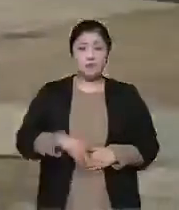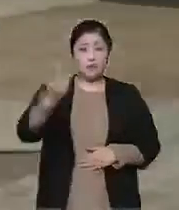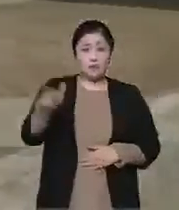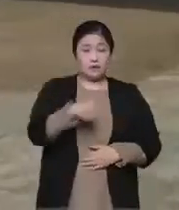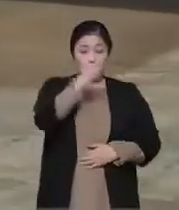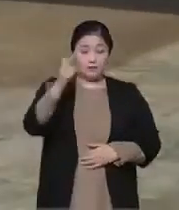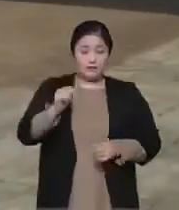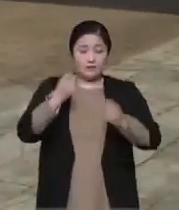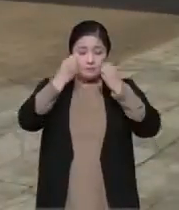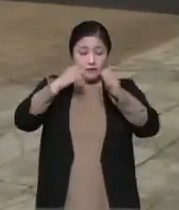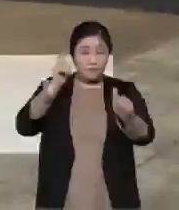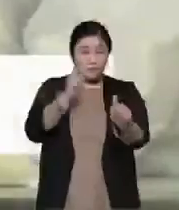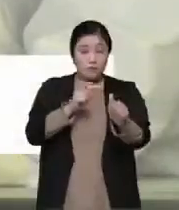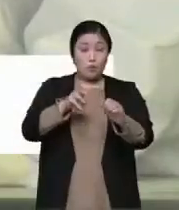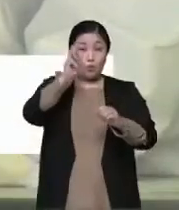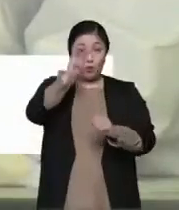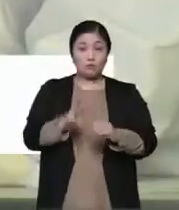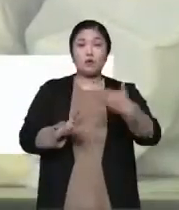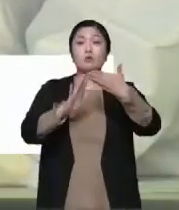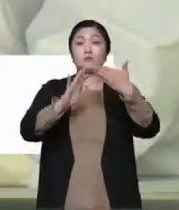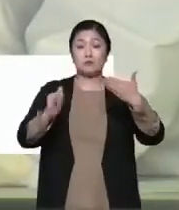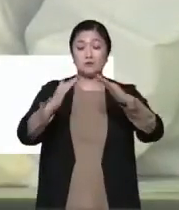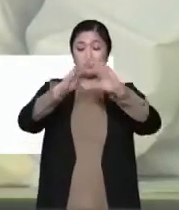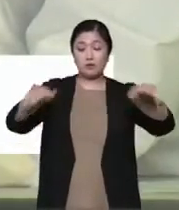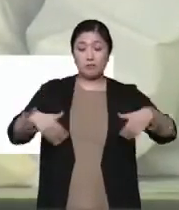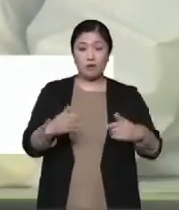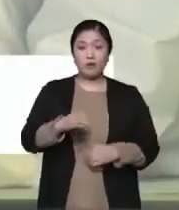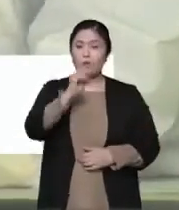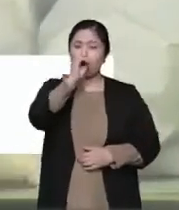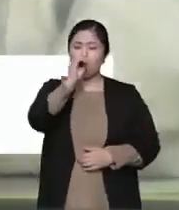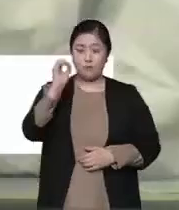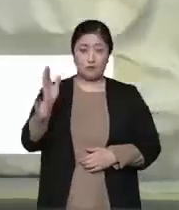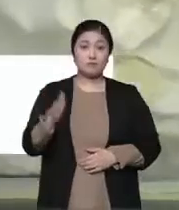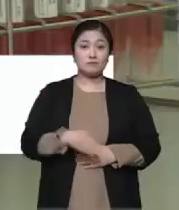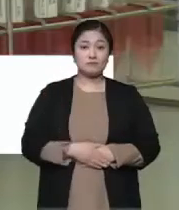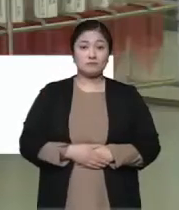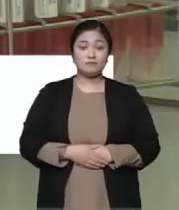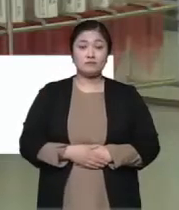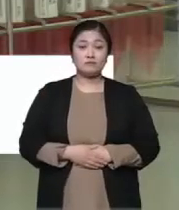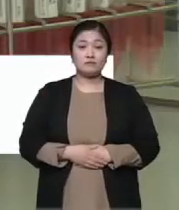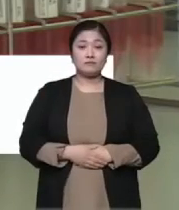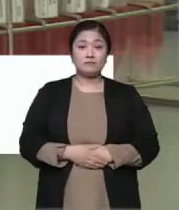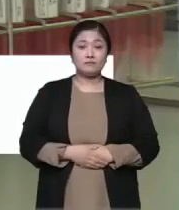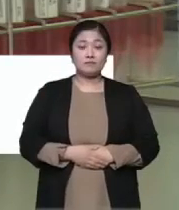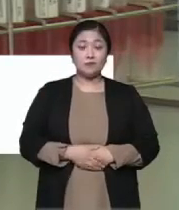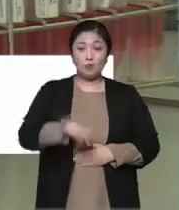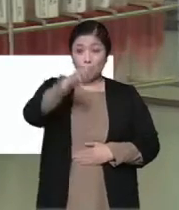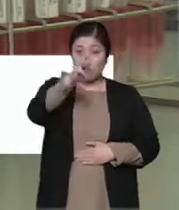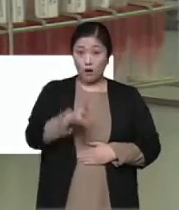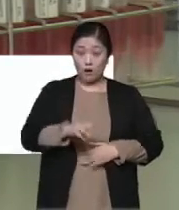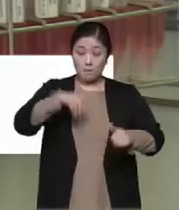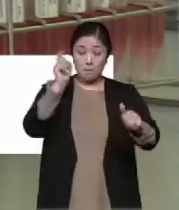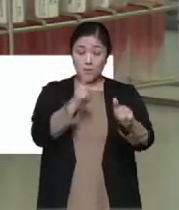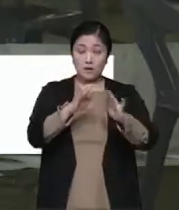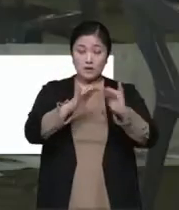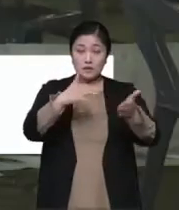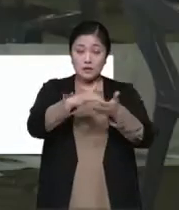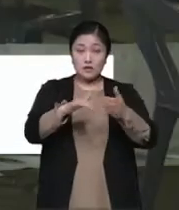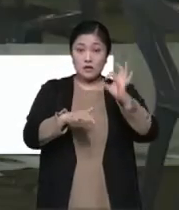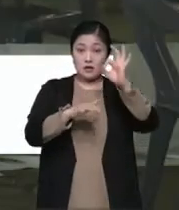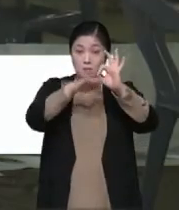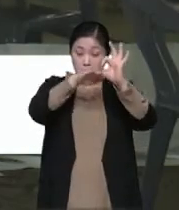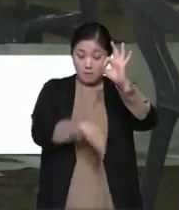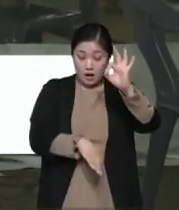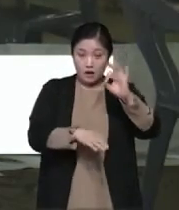이를 신규지역 감염자 수가 광주 9명 전남은 한명도 발생하지 않았습니다 광주의 확진 자수가 한